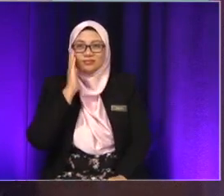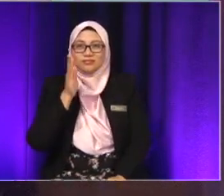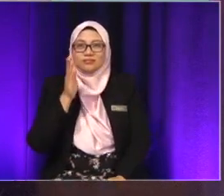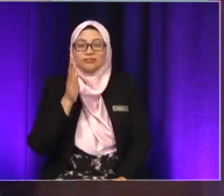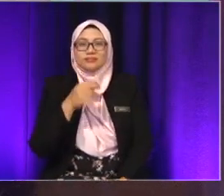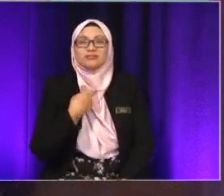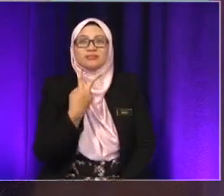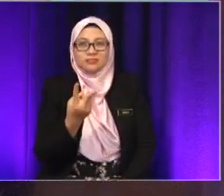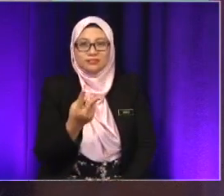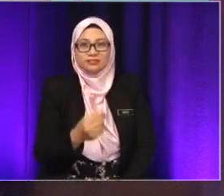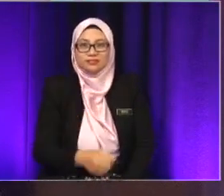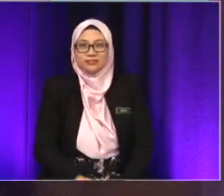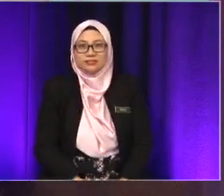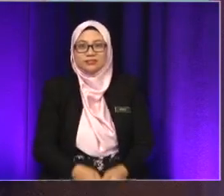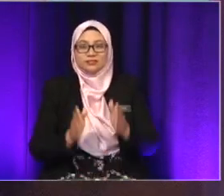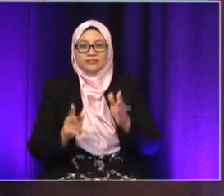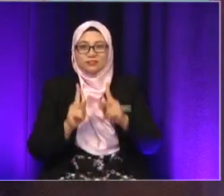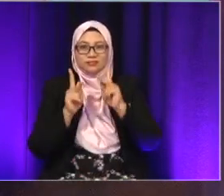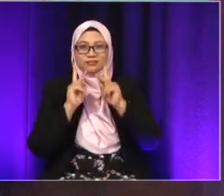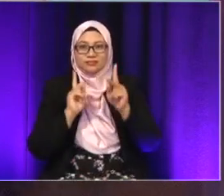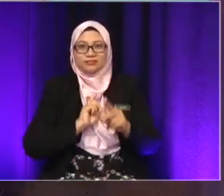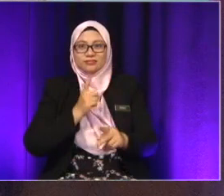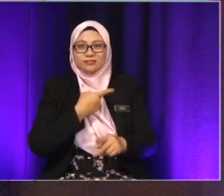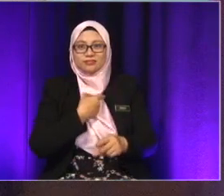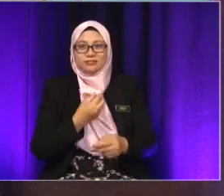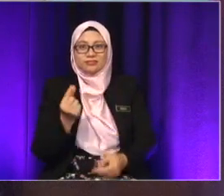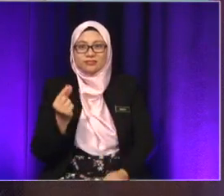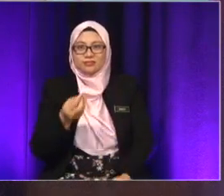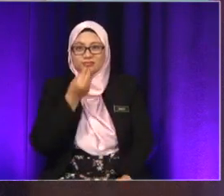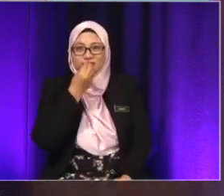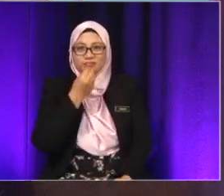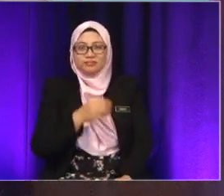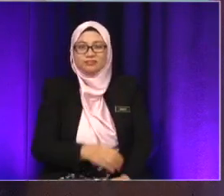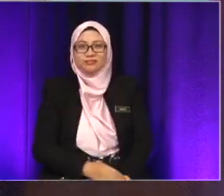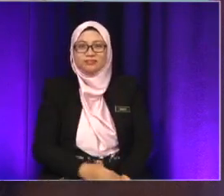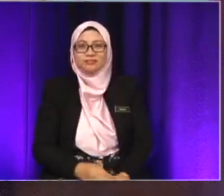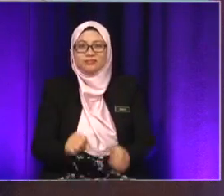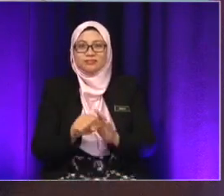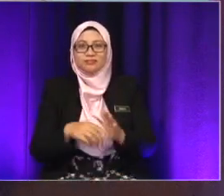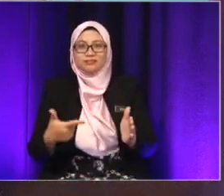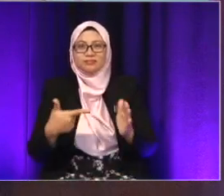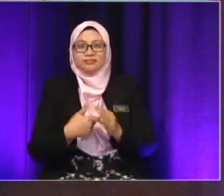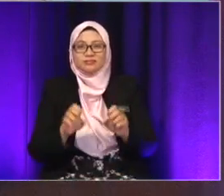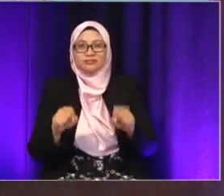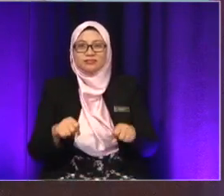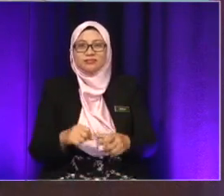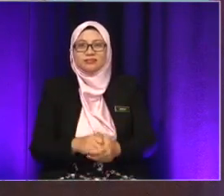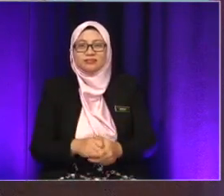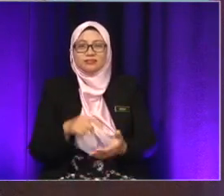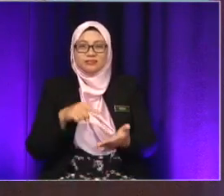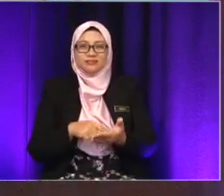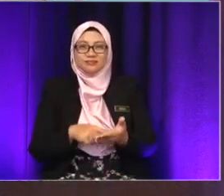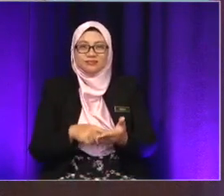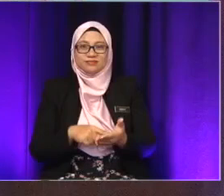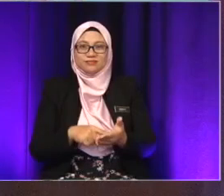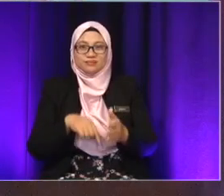Tapi macam orang kata lah, kita sikit makan. Lagi boleh. Lagi boleh. Okey. Kita terus lagi. Okey, ni simbol ya. Simbol yang ni ada